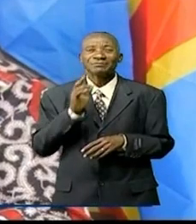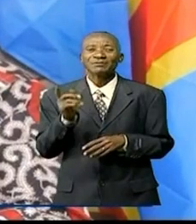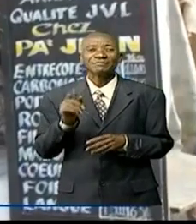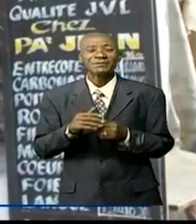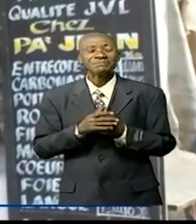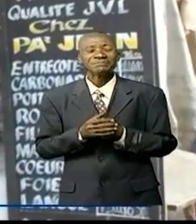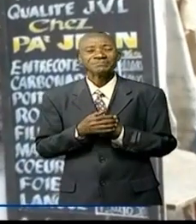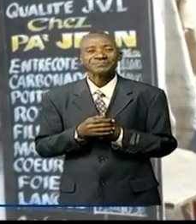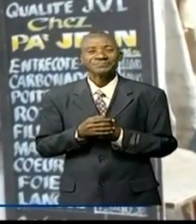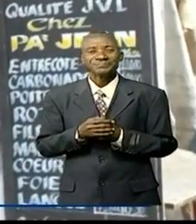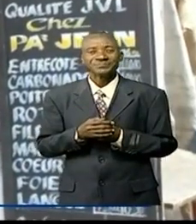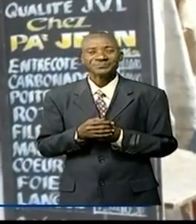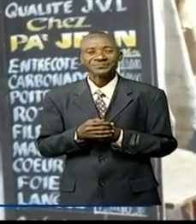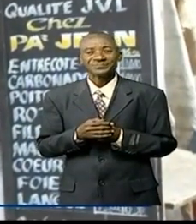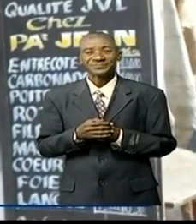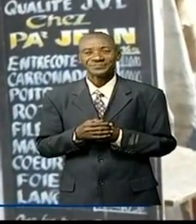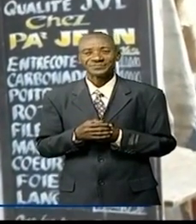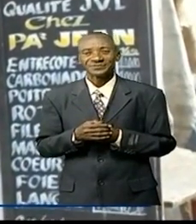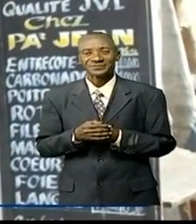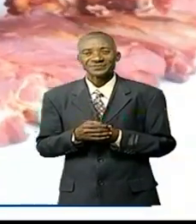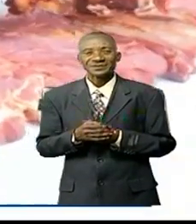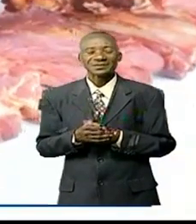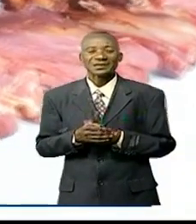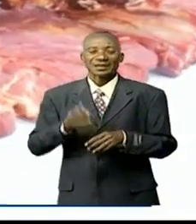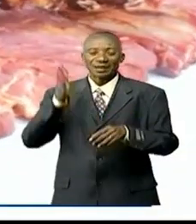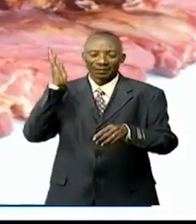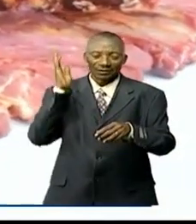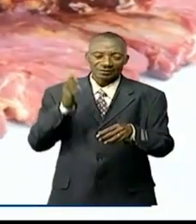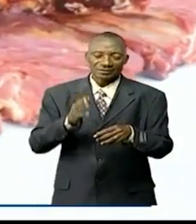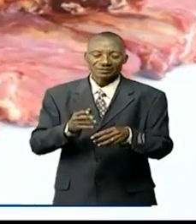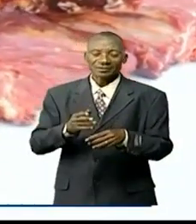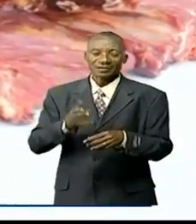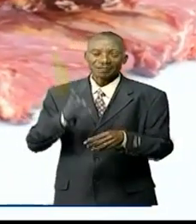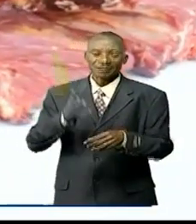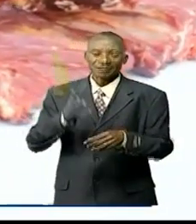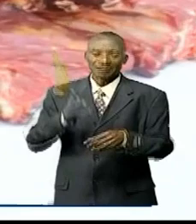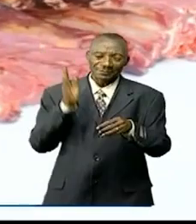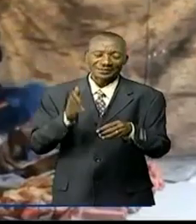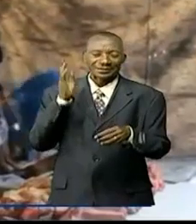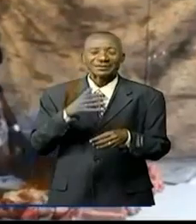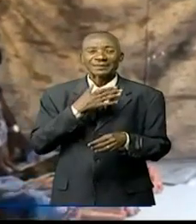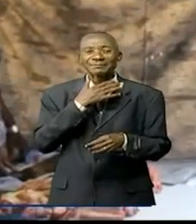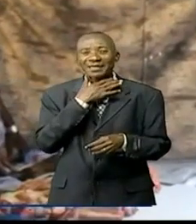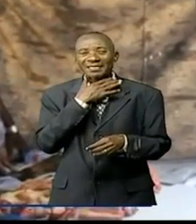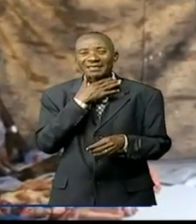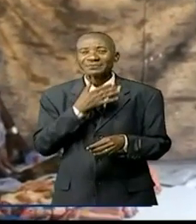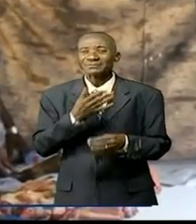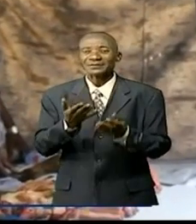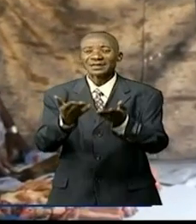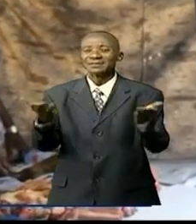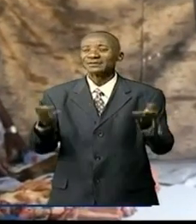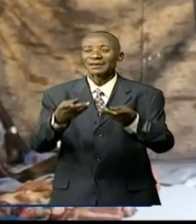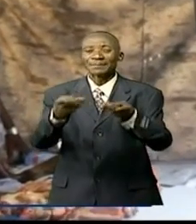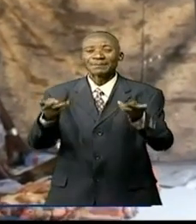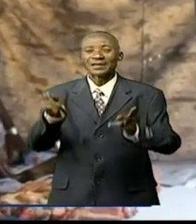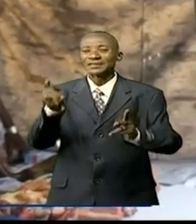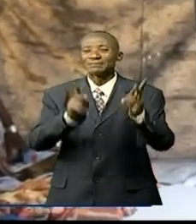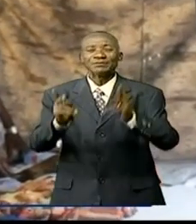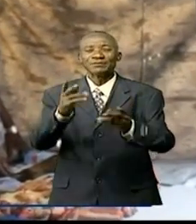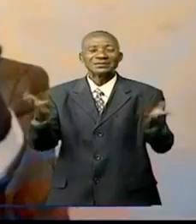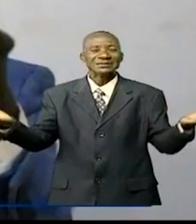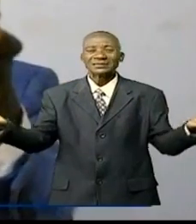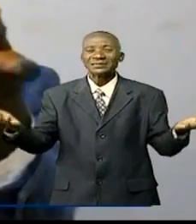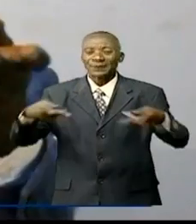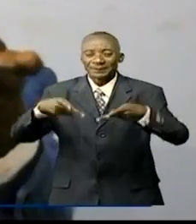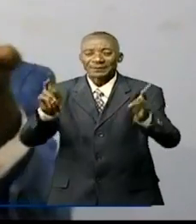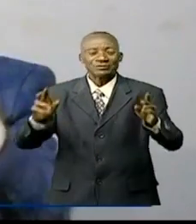moment. L'abattage des dizaines de bêtes s'effectue généralement sans avis du service vétérinaire. Ces gens-là